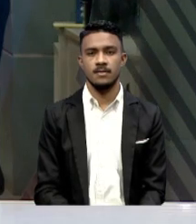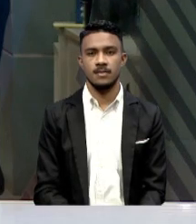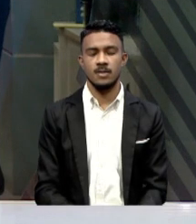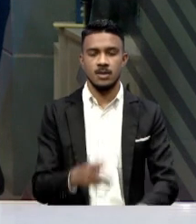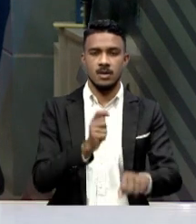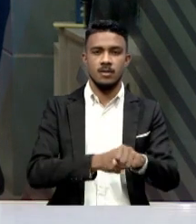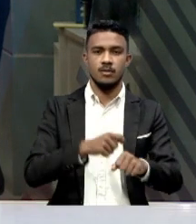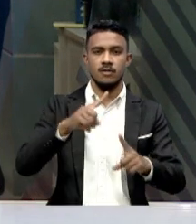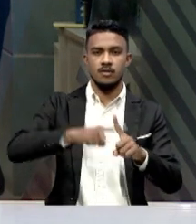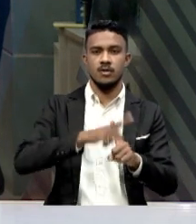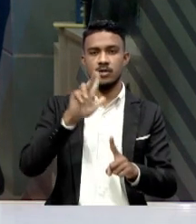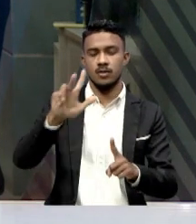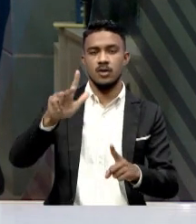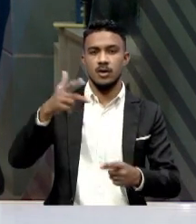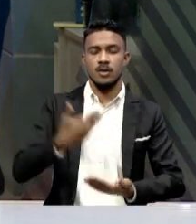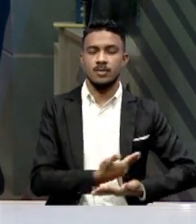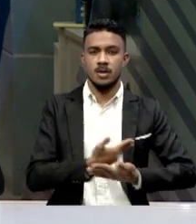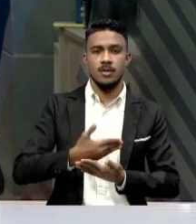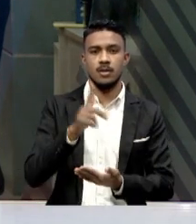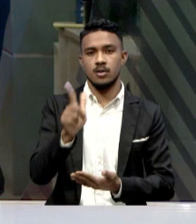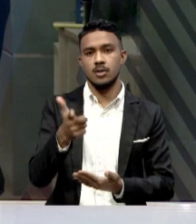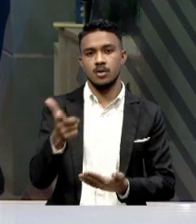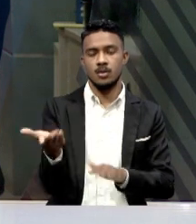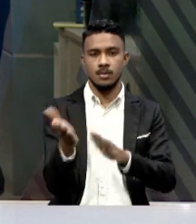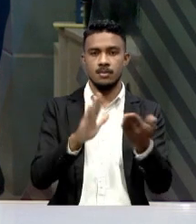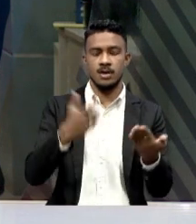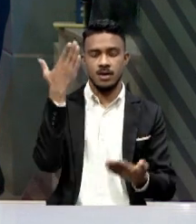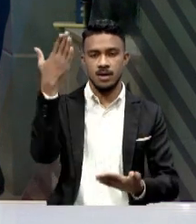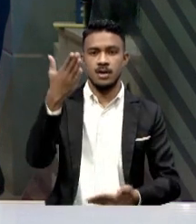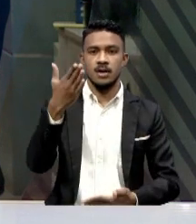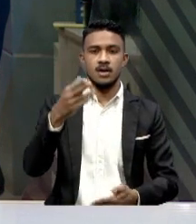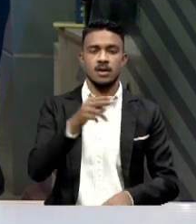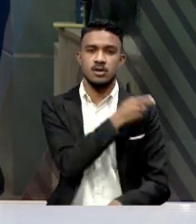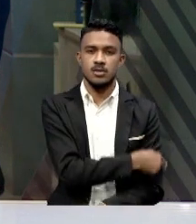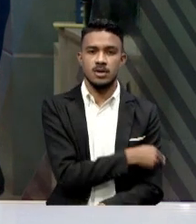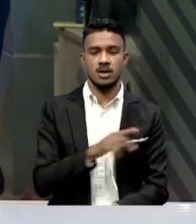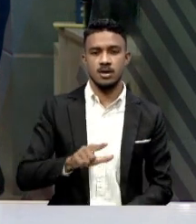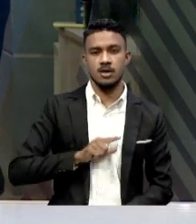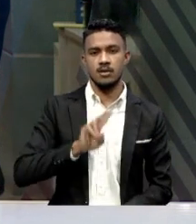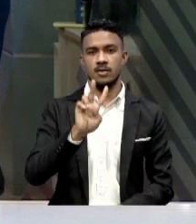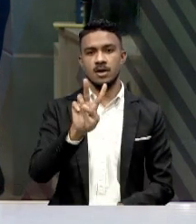Durante fulan tolu bebe ruanulu resin mak mate di Hospital Nasional Guido Valadares.